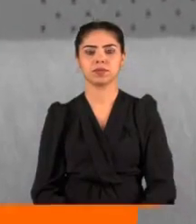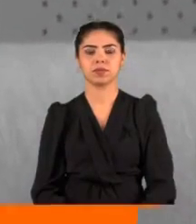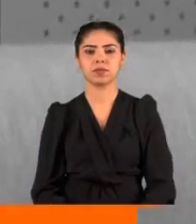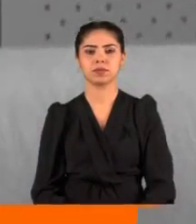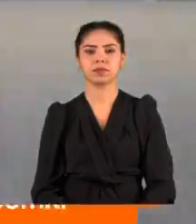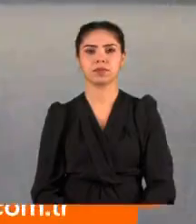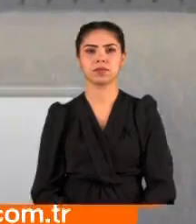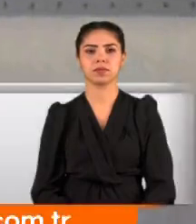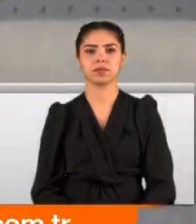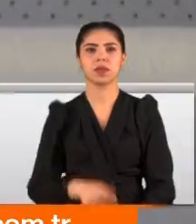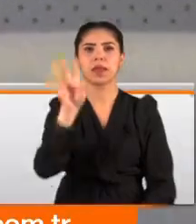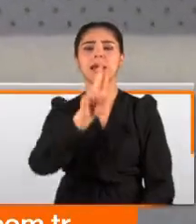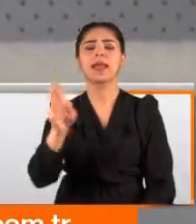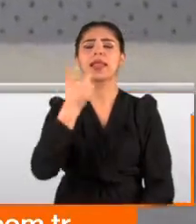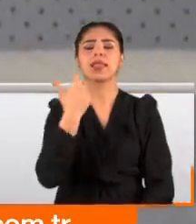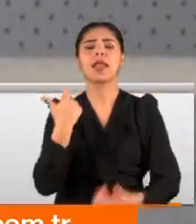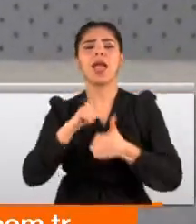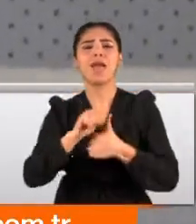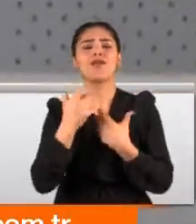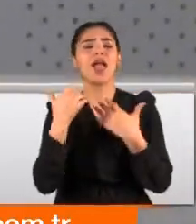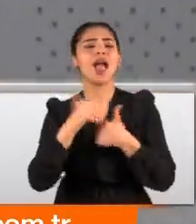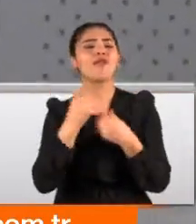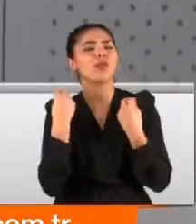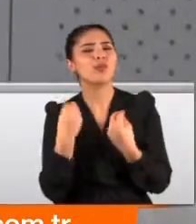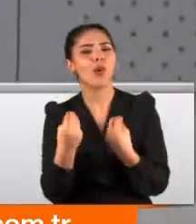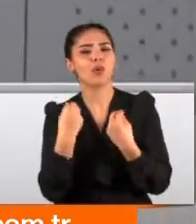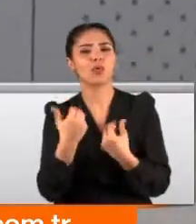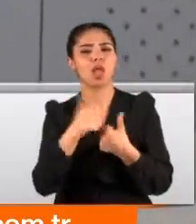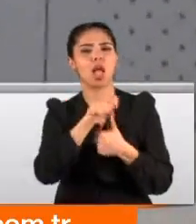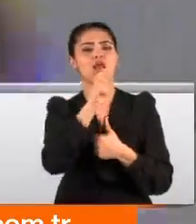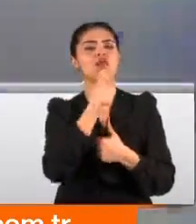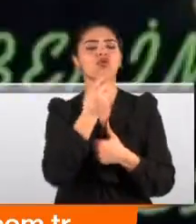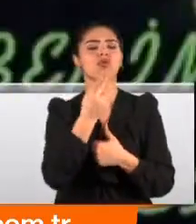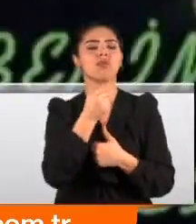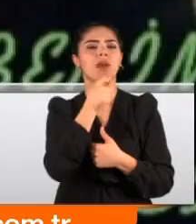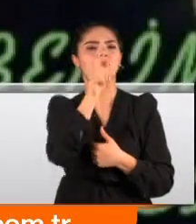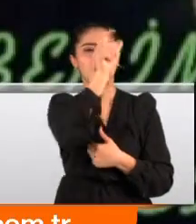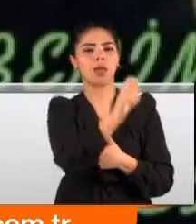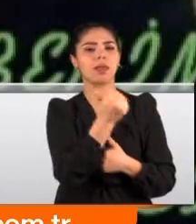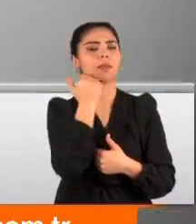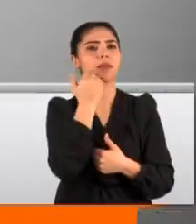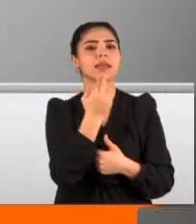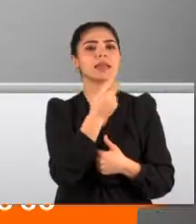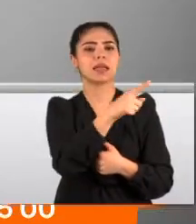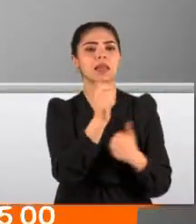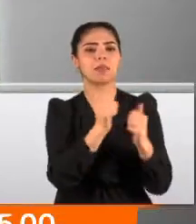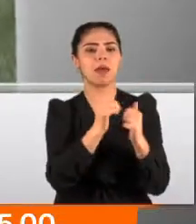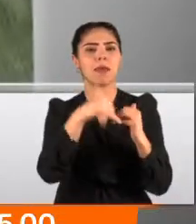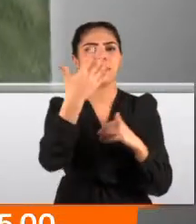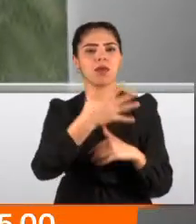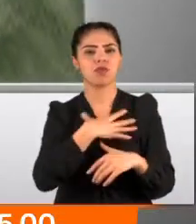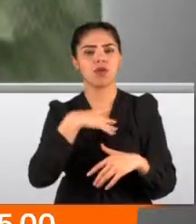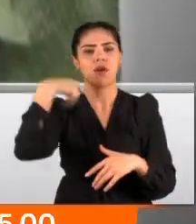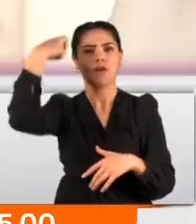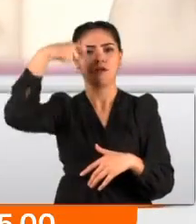47 yıllık evliyim. Çok güzel de bir evliliğim vardı. Eşimin hayatına bir kadın girdi. Kadın kocamdan 20 yaş küçük. Çektiği